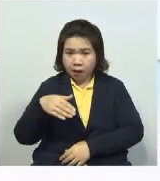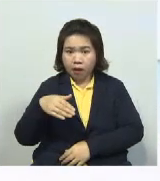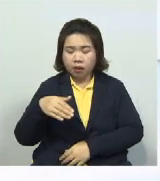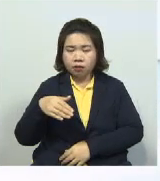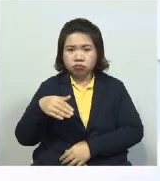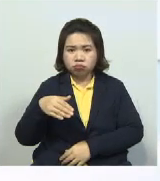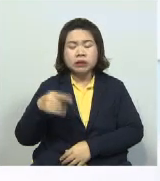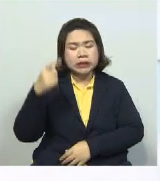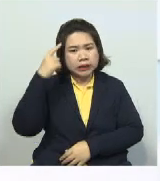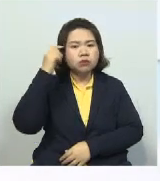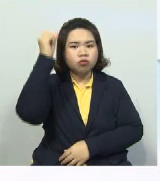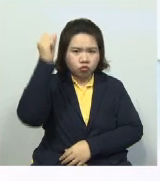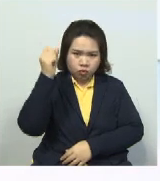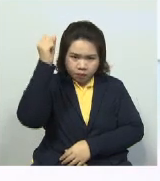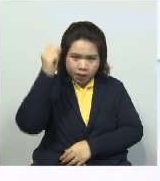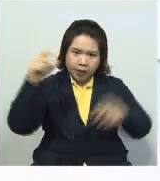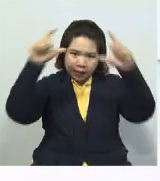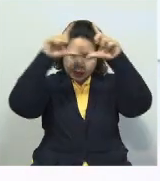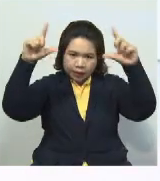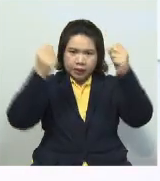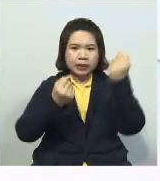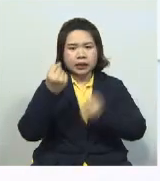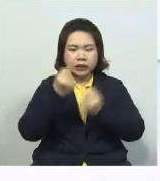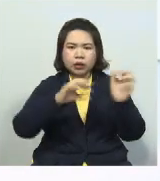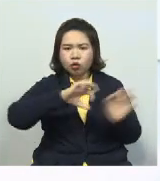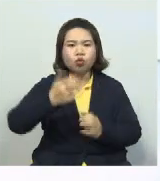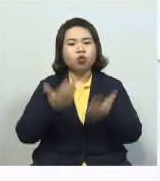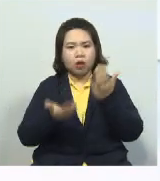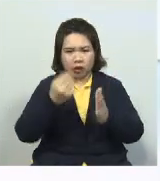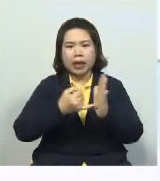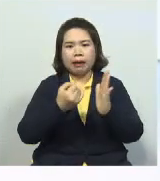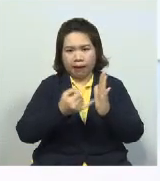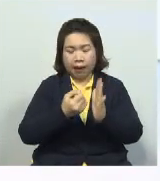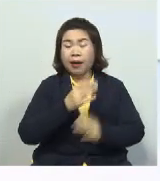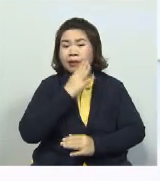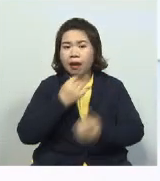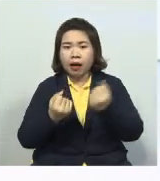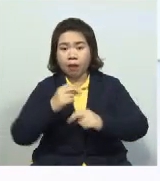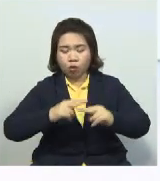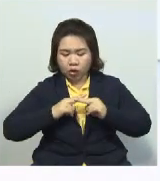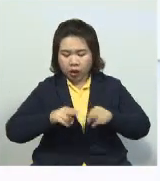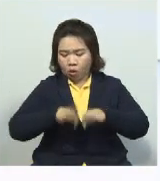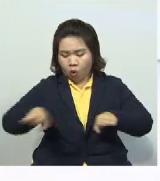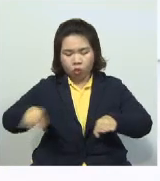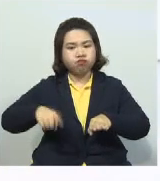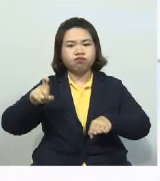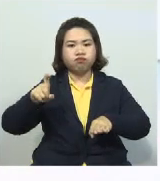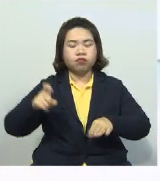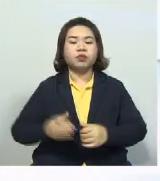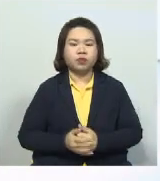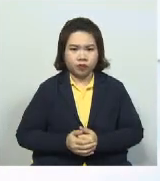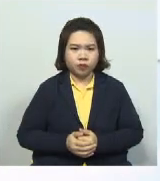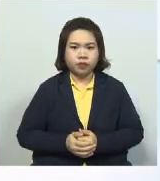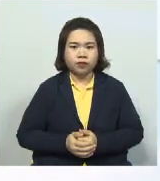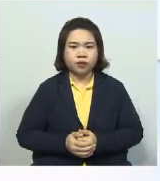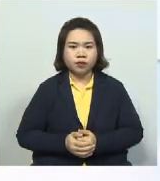มาโดยระบบของขนส่งสาธารณะนะครับก็จะเป็นการสะดวกกว่านะครับหรือว่าเป็นรถสาธารณะต่างๆต